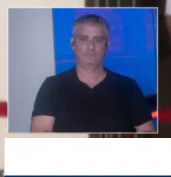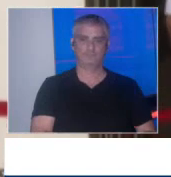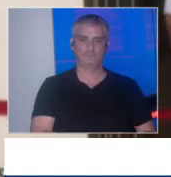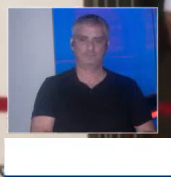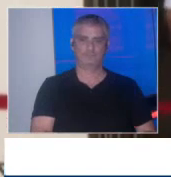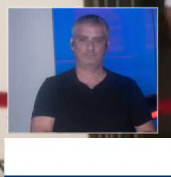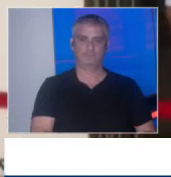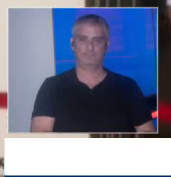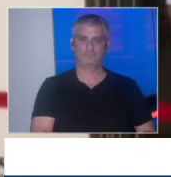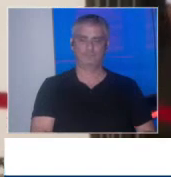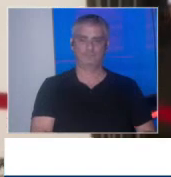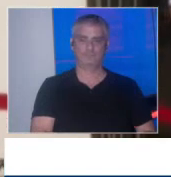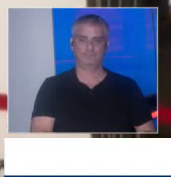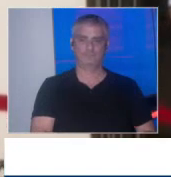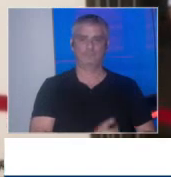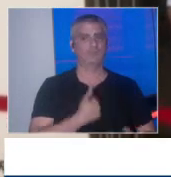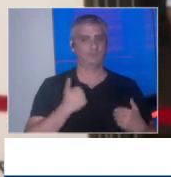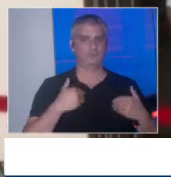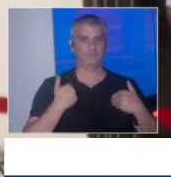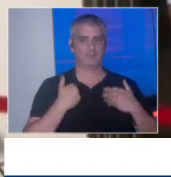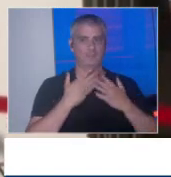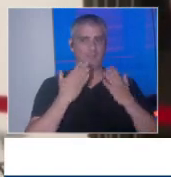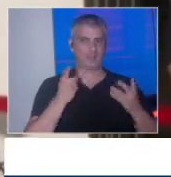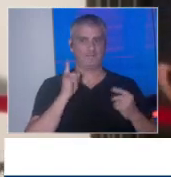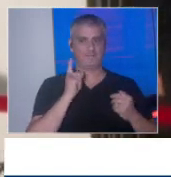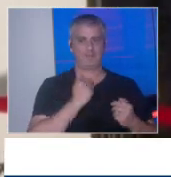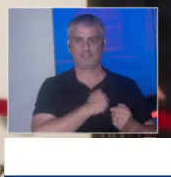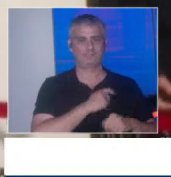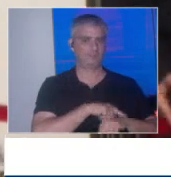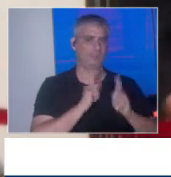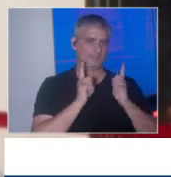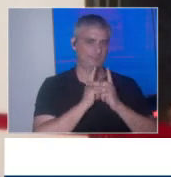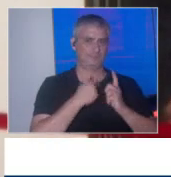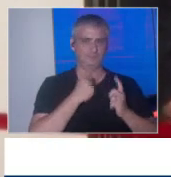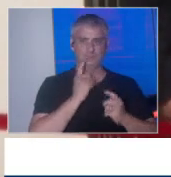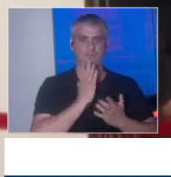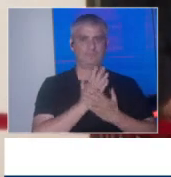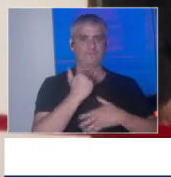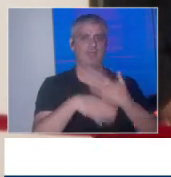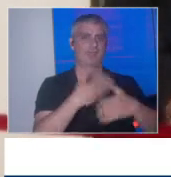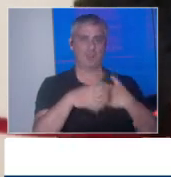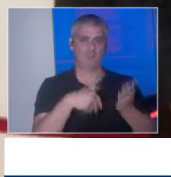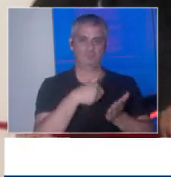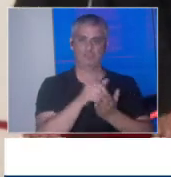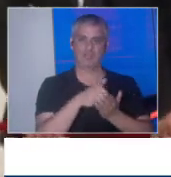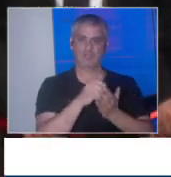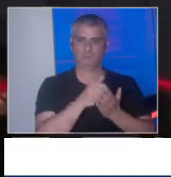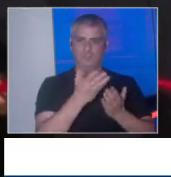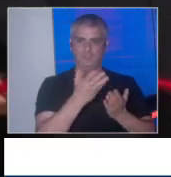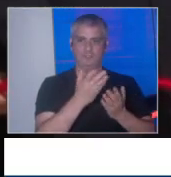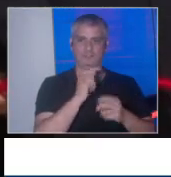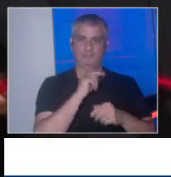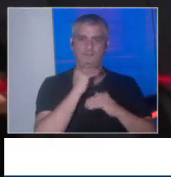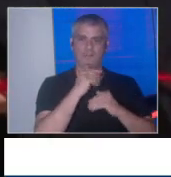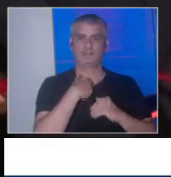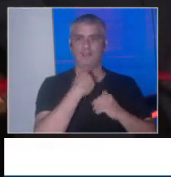יודעו, היינו שמחים להרחיב איתך, אבל הזמן שלנו לצערנו מתקצר, ואנחנו חייבים כבר לרוץ להמשך האייטם הזה